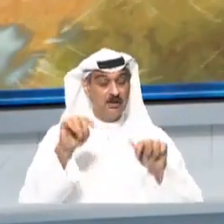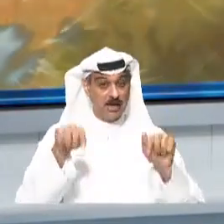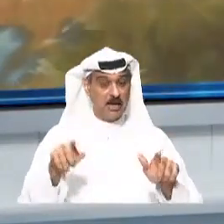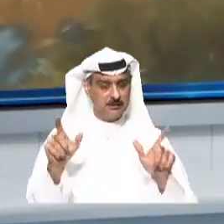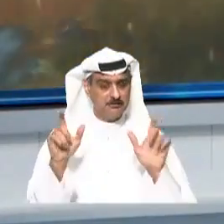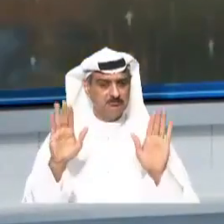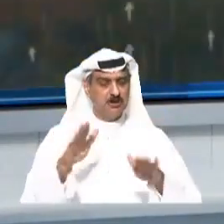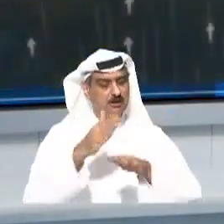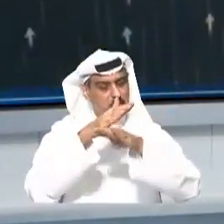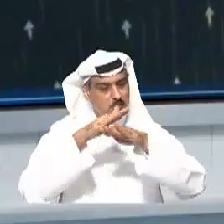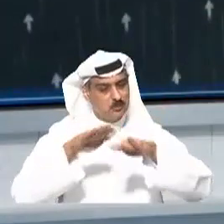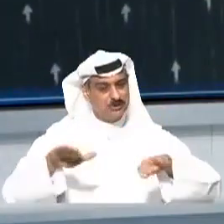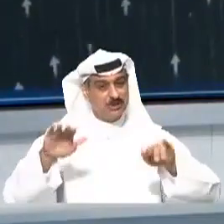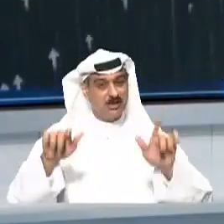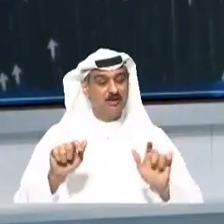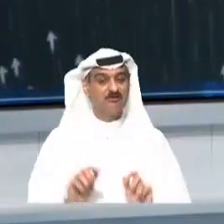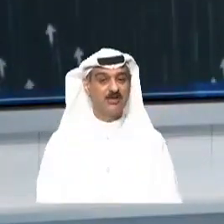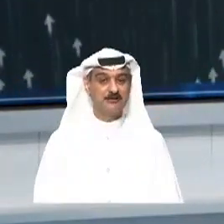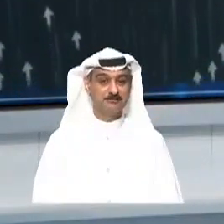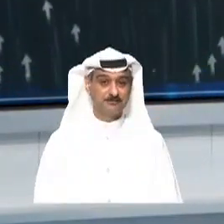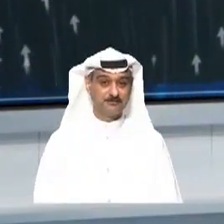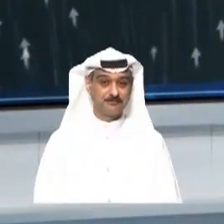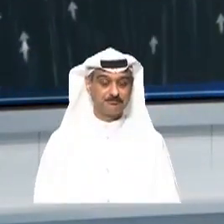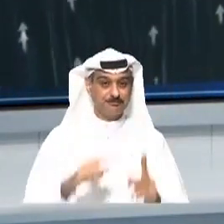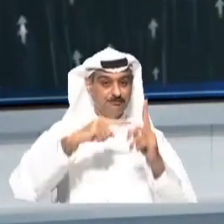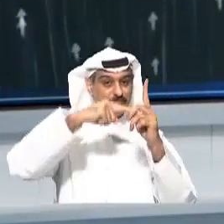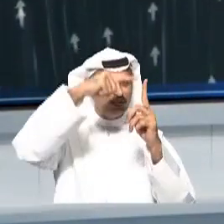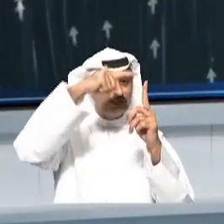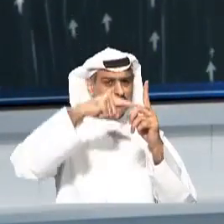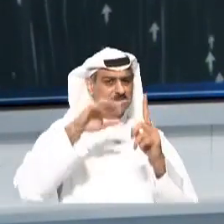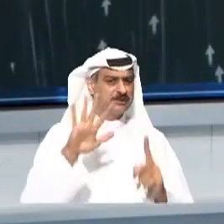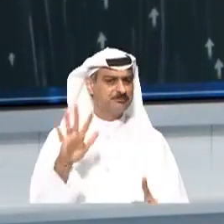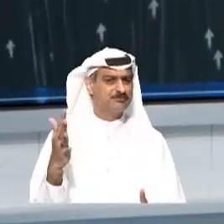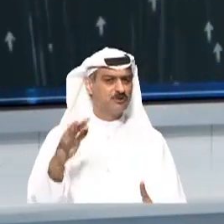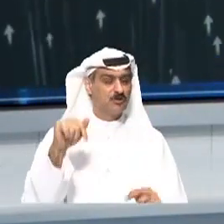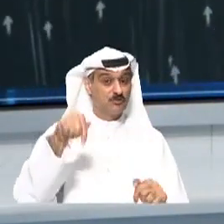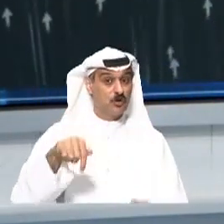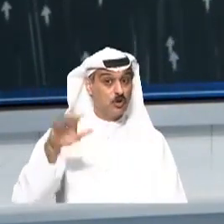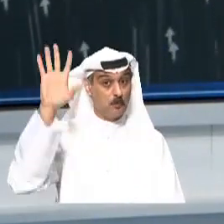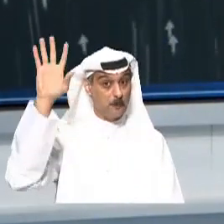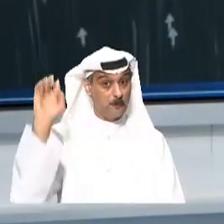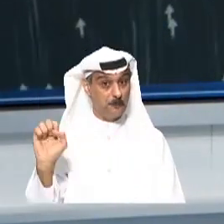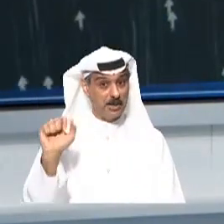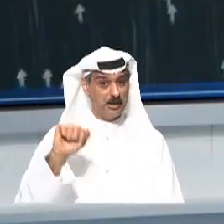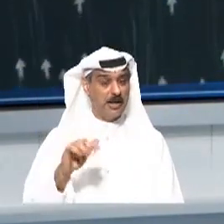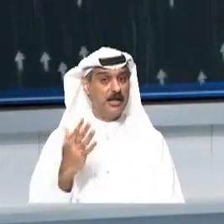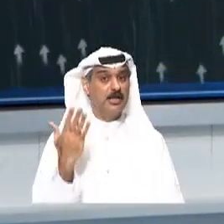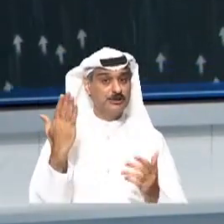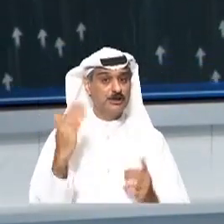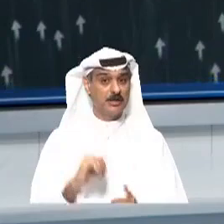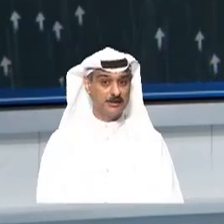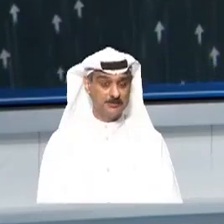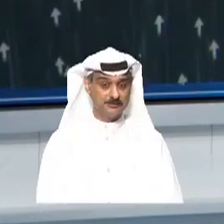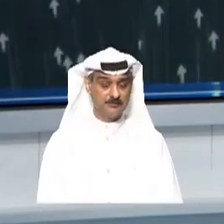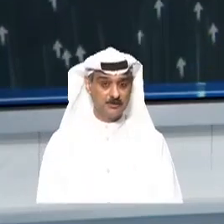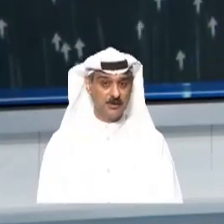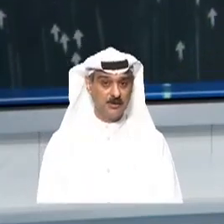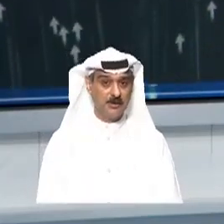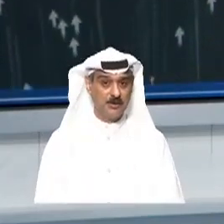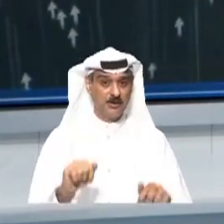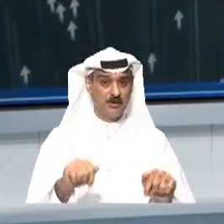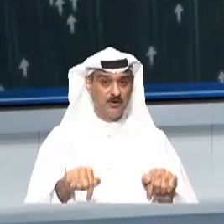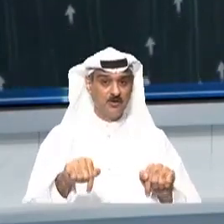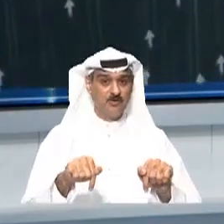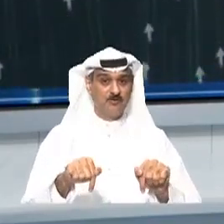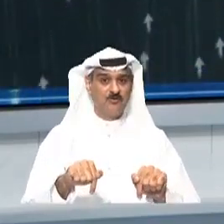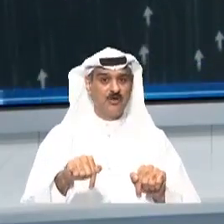وصحو في معظم الأوقات. درجات الحرارة المتوقعة في منتصف هذه الليلة بمشيئة الله، الأجواء معتدلة